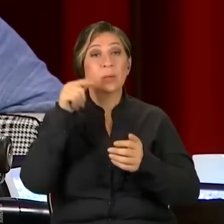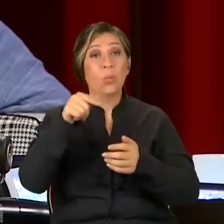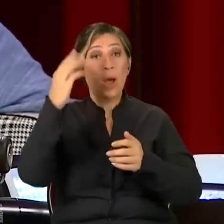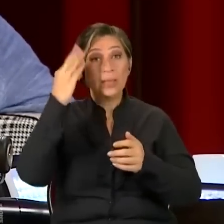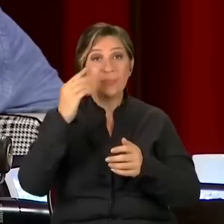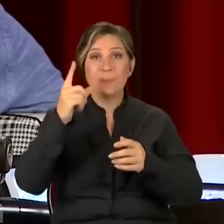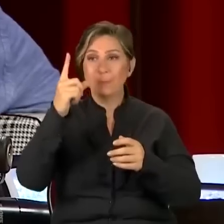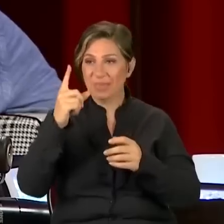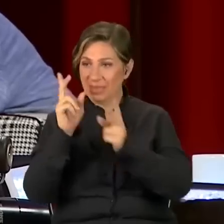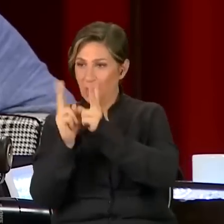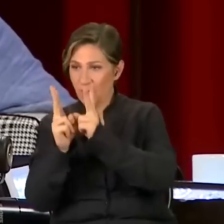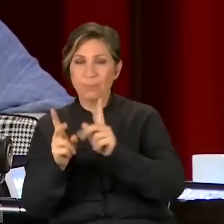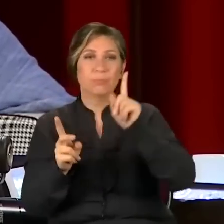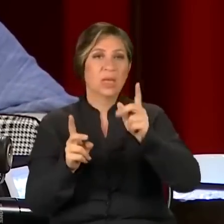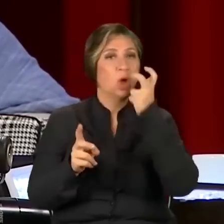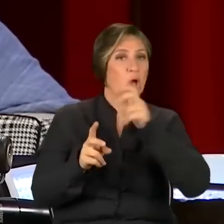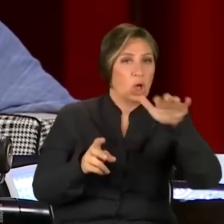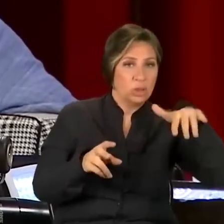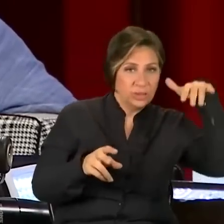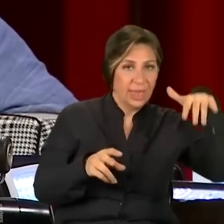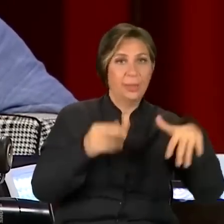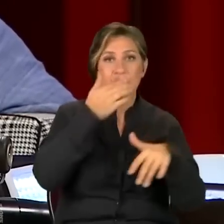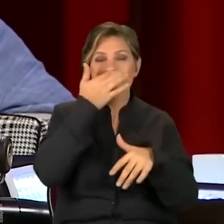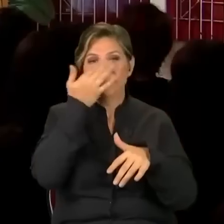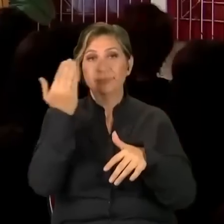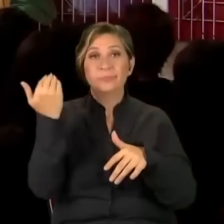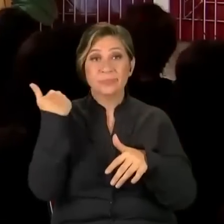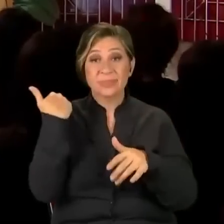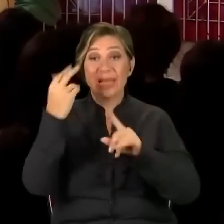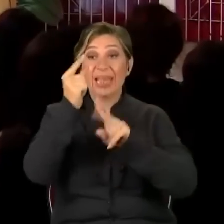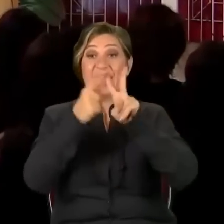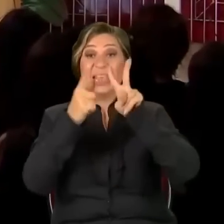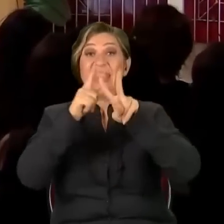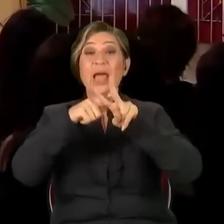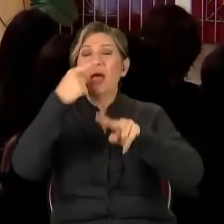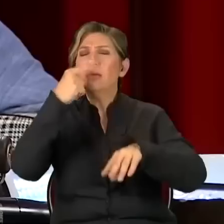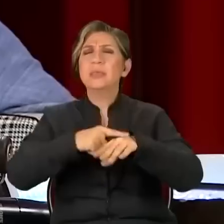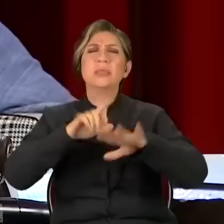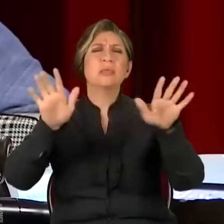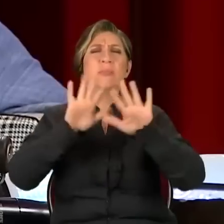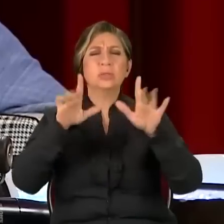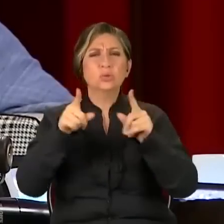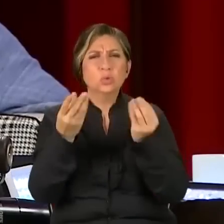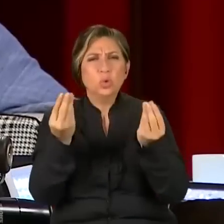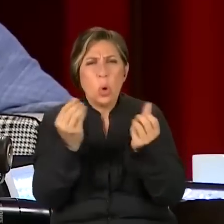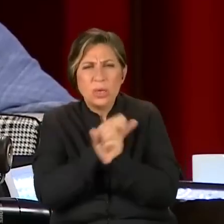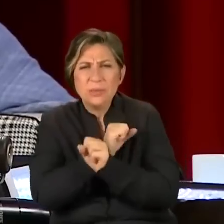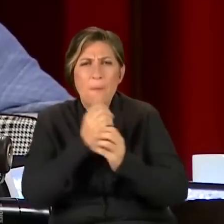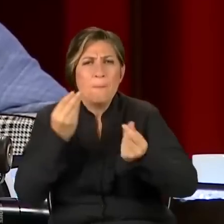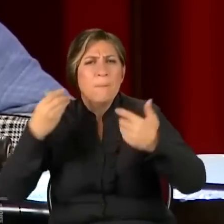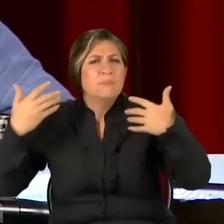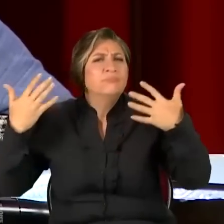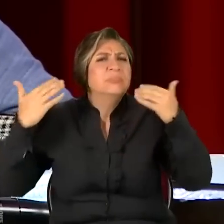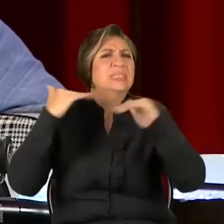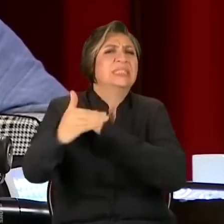bağlamda da bir taraftan tiyatro, bir taraftan konser düzenliyoruz. Dediler ki, İnna dediler, inanılmaz. Şu sıralar patlıyor, İnna'yı